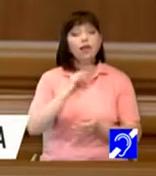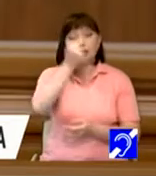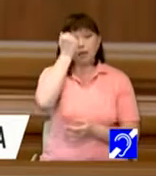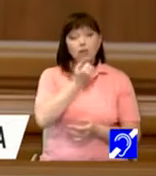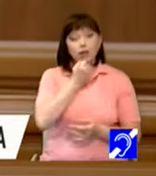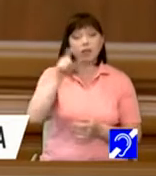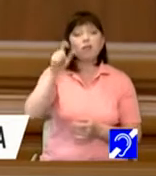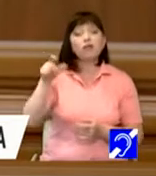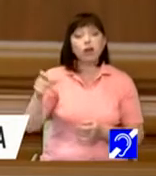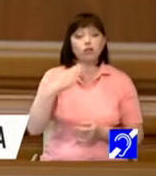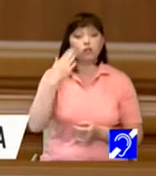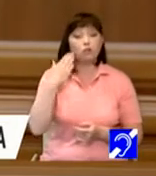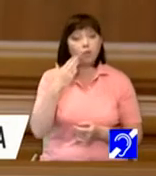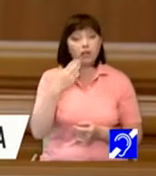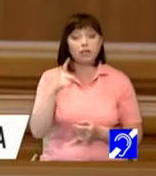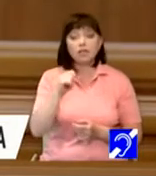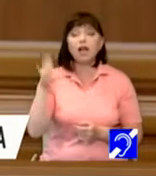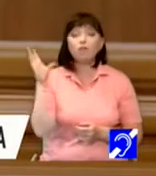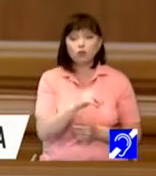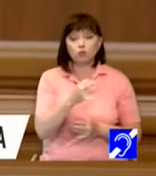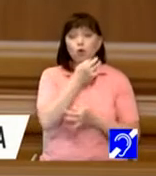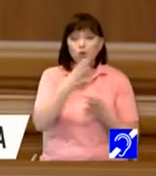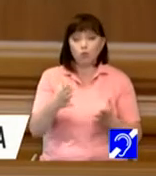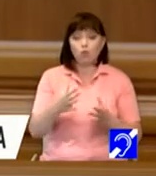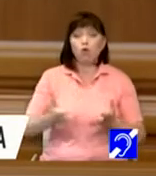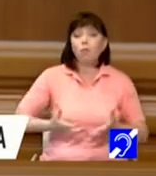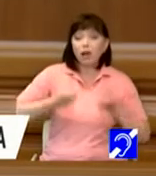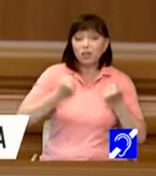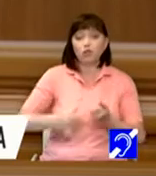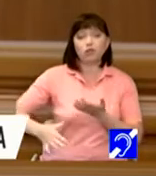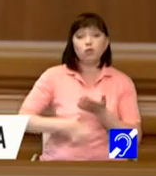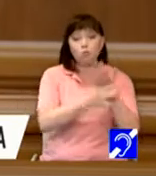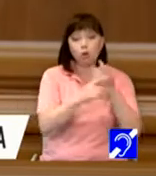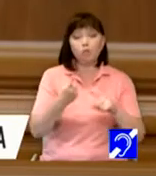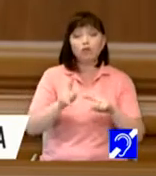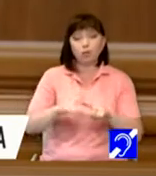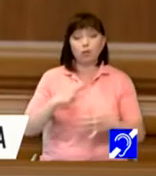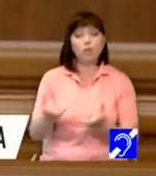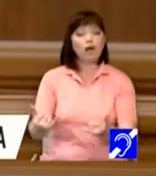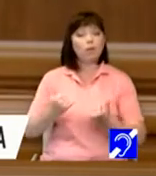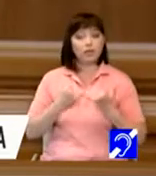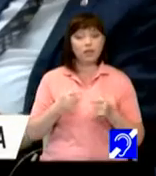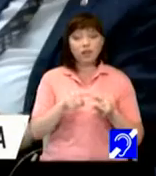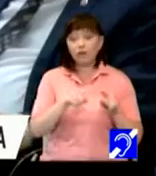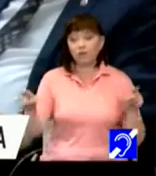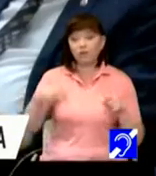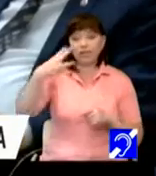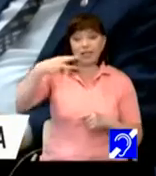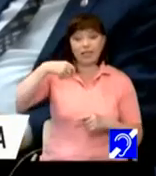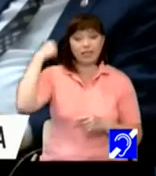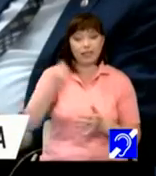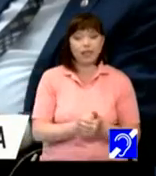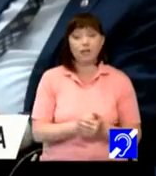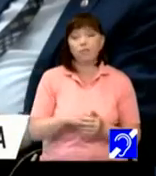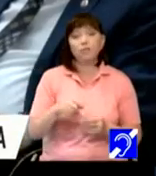mulțumim cetățenilor români pentru tot sprijinul și ajutorul oferit în aceste 3 decenii. Oficialii